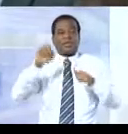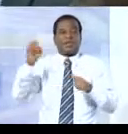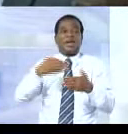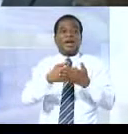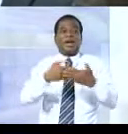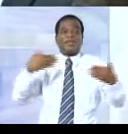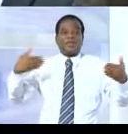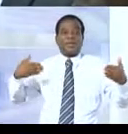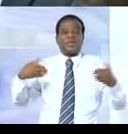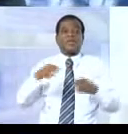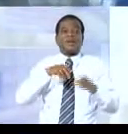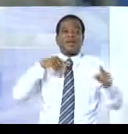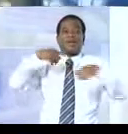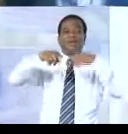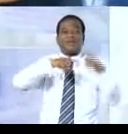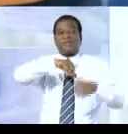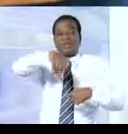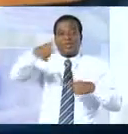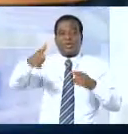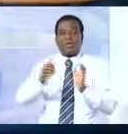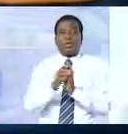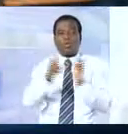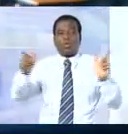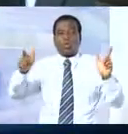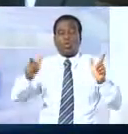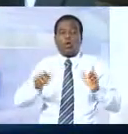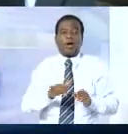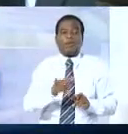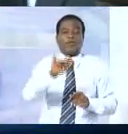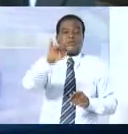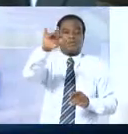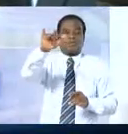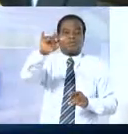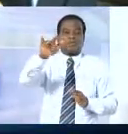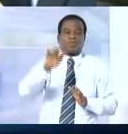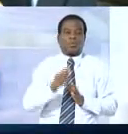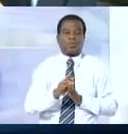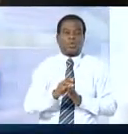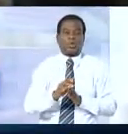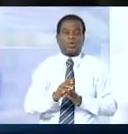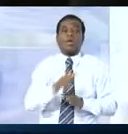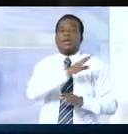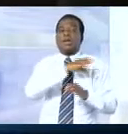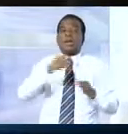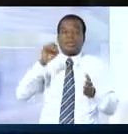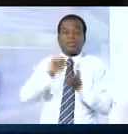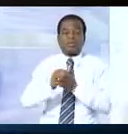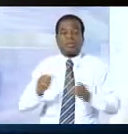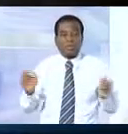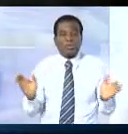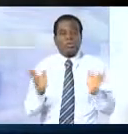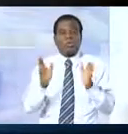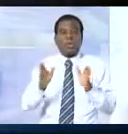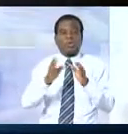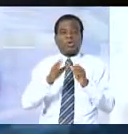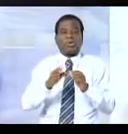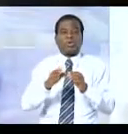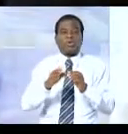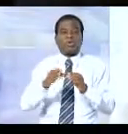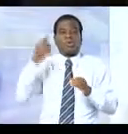migrer éventuellement vers de gros porteurs. À terme, la compagnie ambitionne d'accompagner la Côte d'Ivoire dans la redynamisation du secteur du